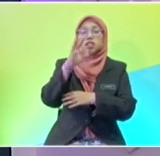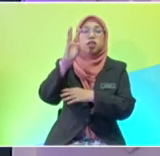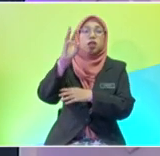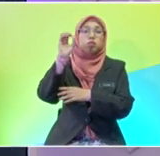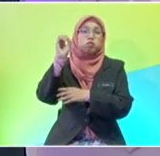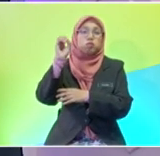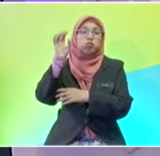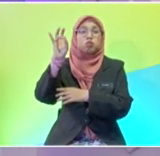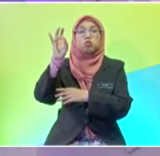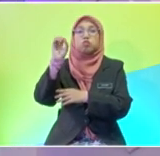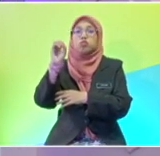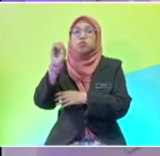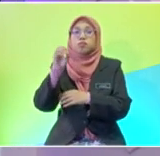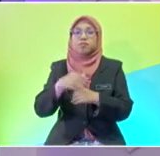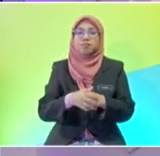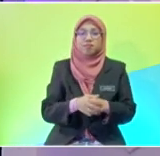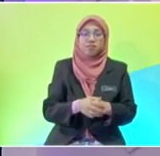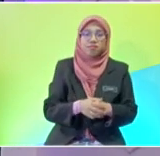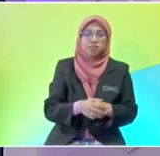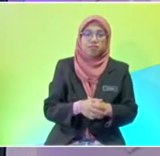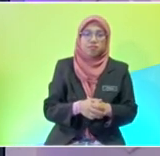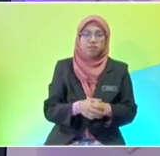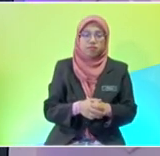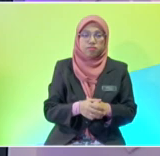6000 ada 600 Oke